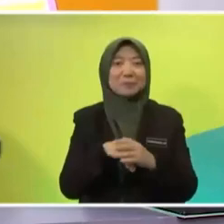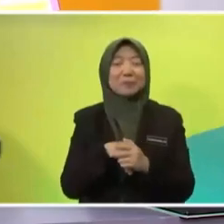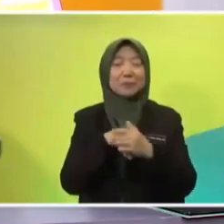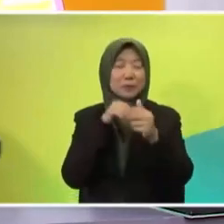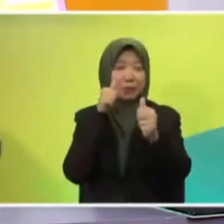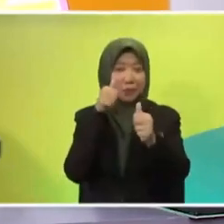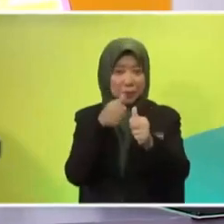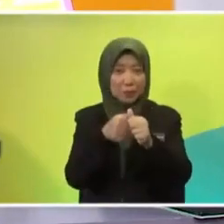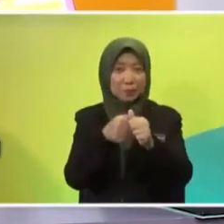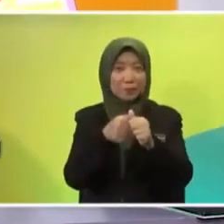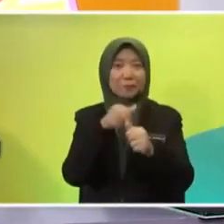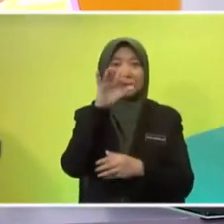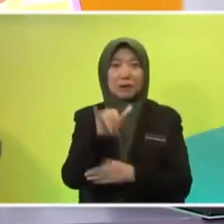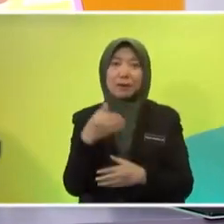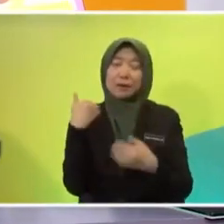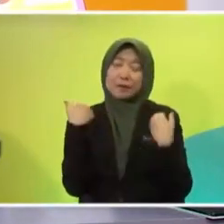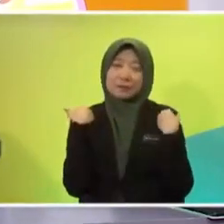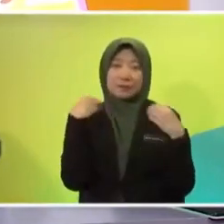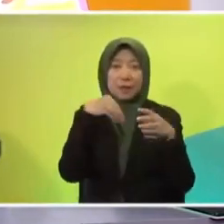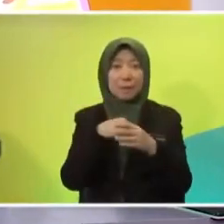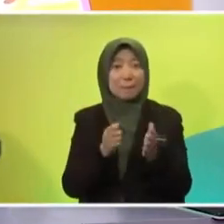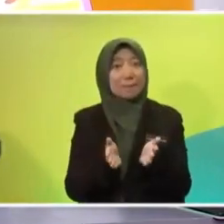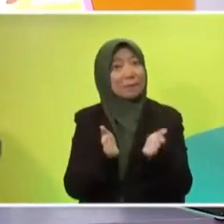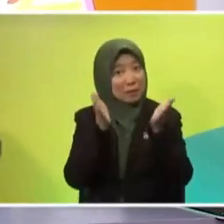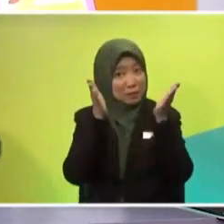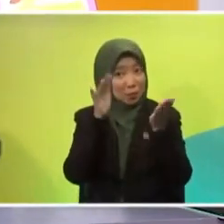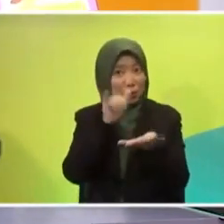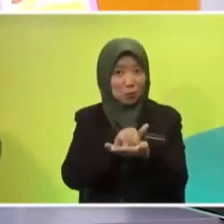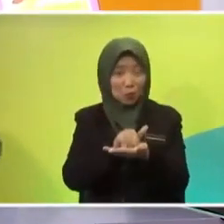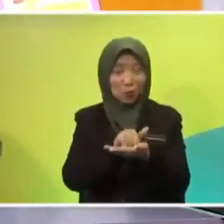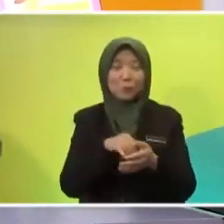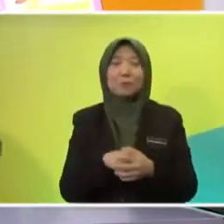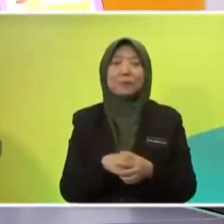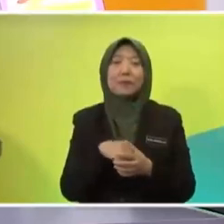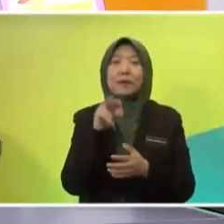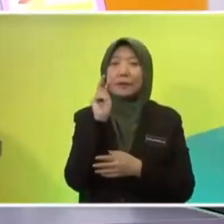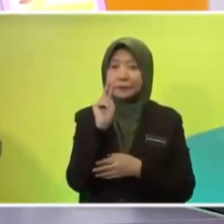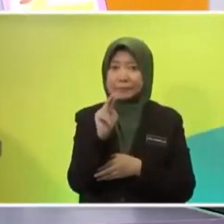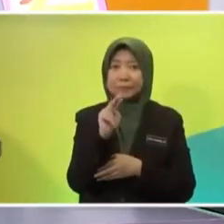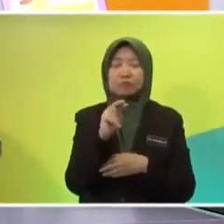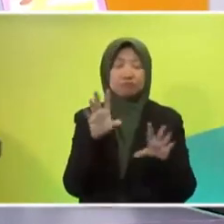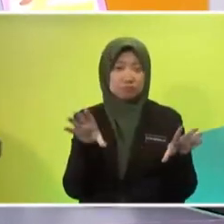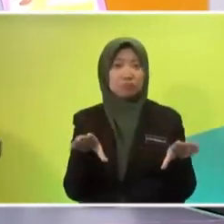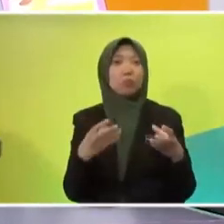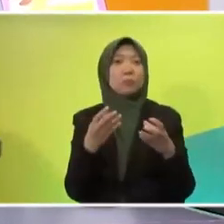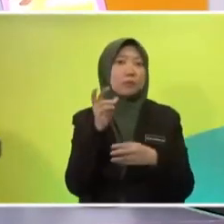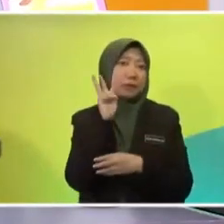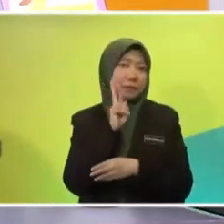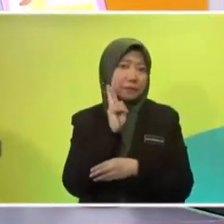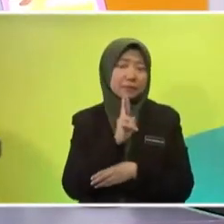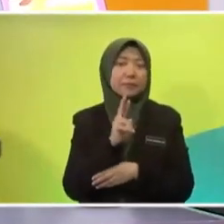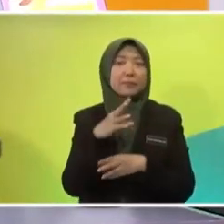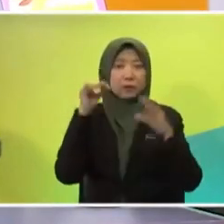mengikut gambar yang ada di dalam pasu ini. Jadi saya minta Kak Rina dan Cikgu Su susun gambar